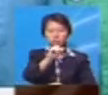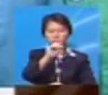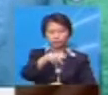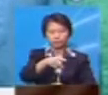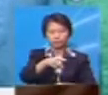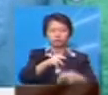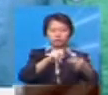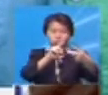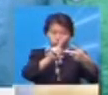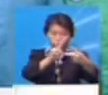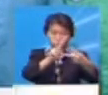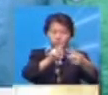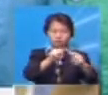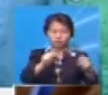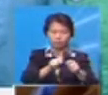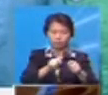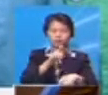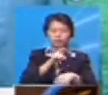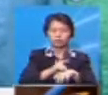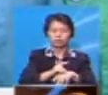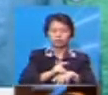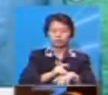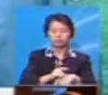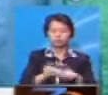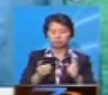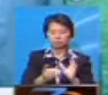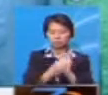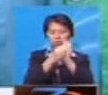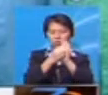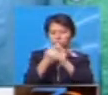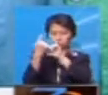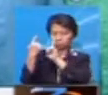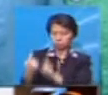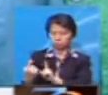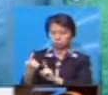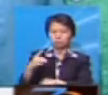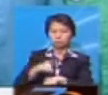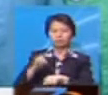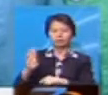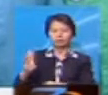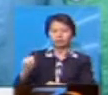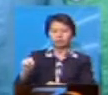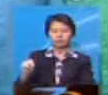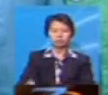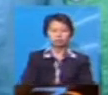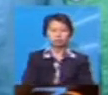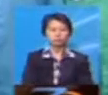Samalaju dan Pujut. Di Pantai Damai, PAS bertemu satu lawan satu dengan BN.